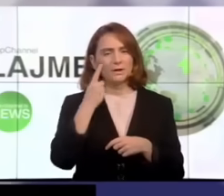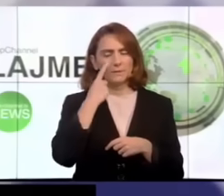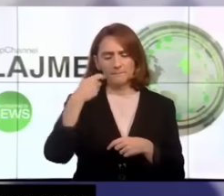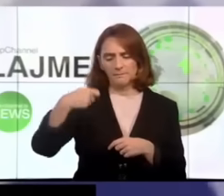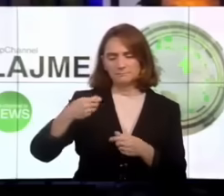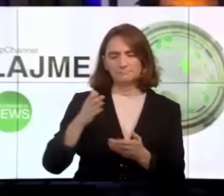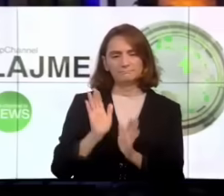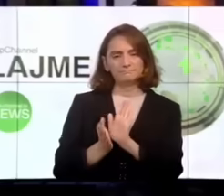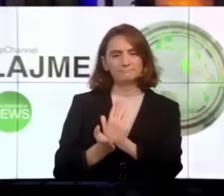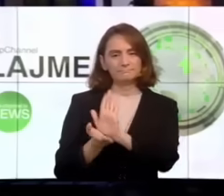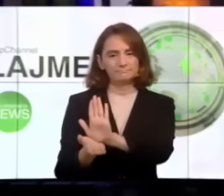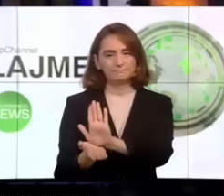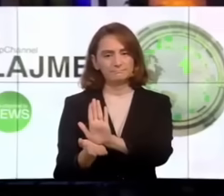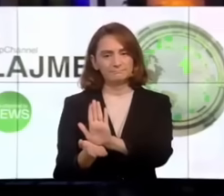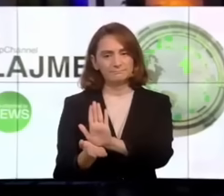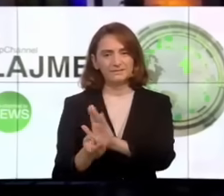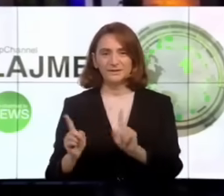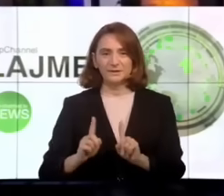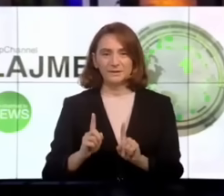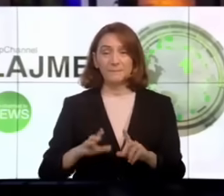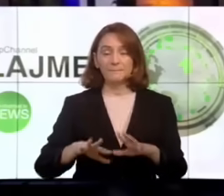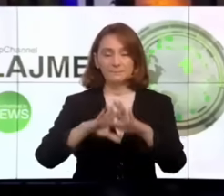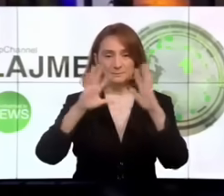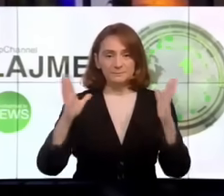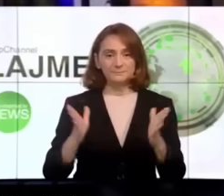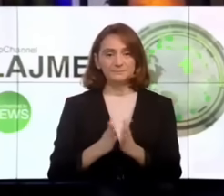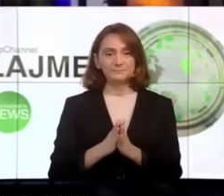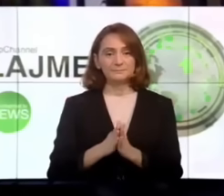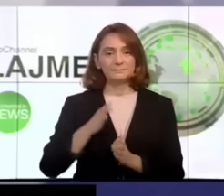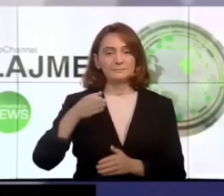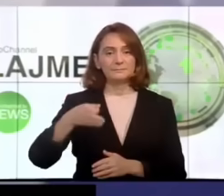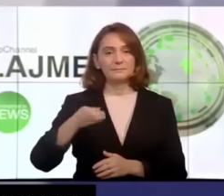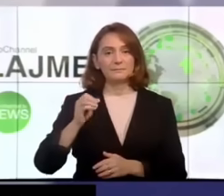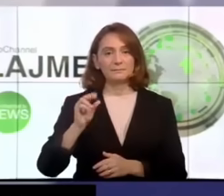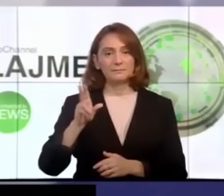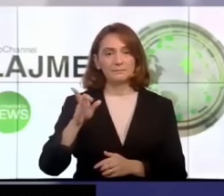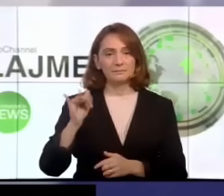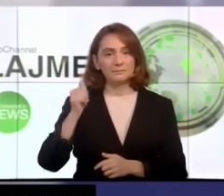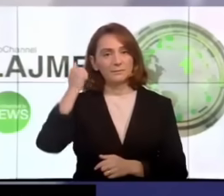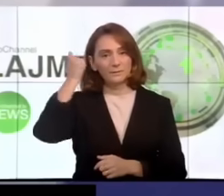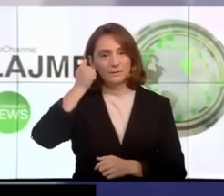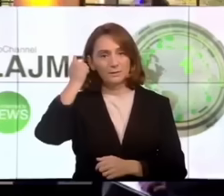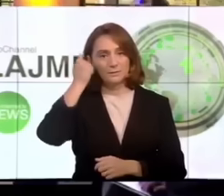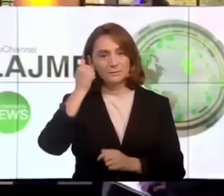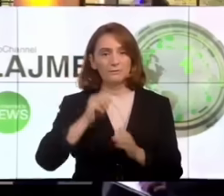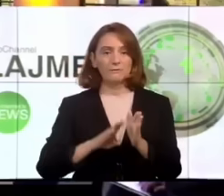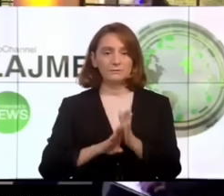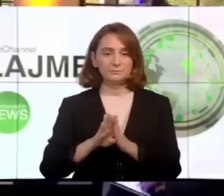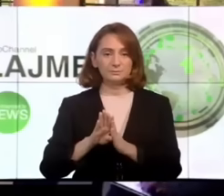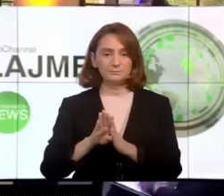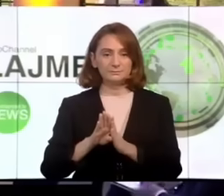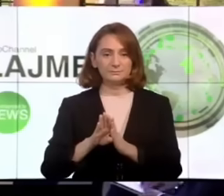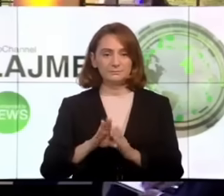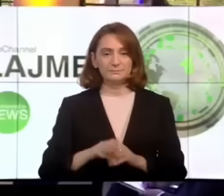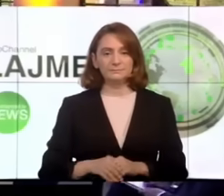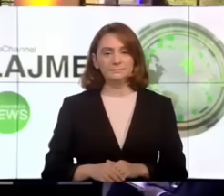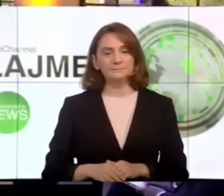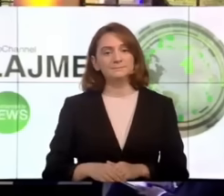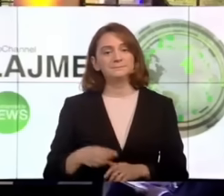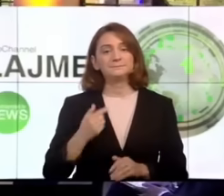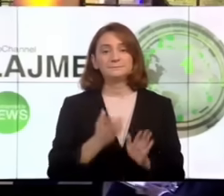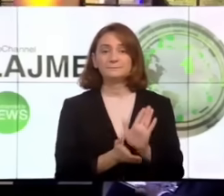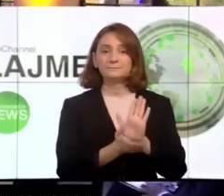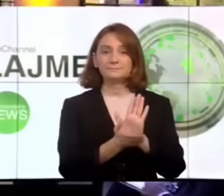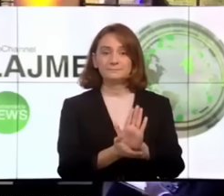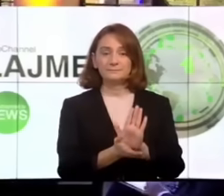të gjithë popullin e Kosovës, i cili përkundër shumë sfidave ka luftuar pa u lëkundur për të drejtat dhe pavarësinë e tij. Çmimi M100 Media, i